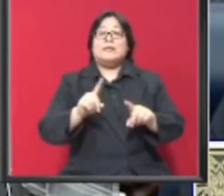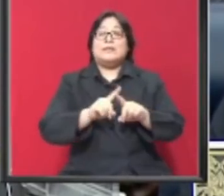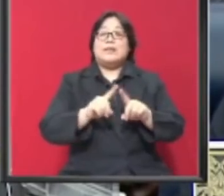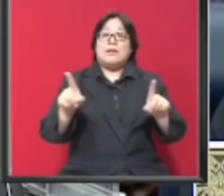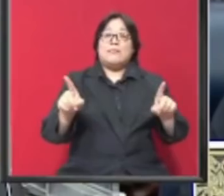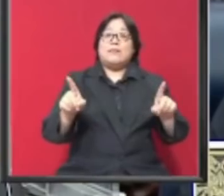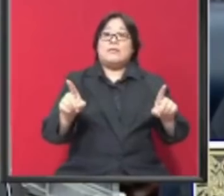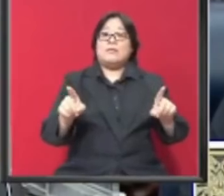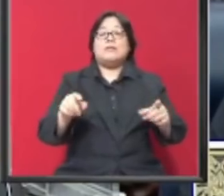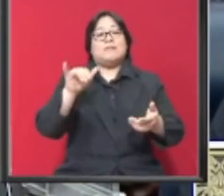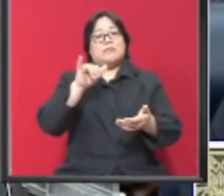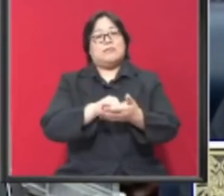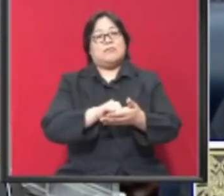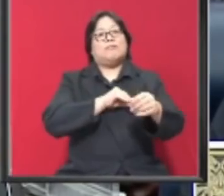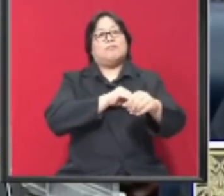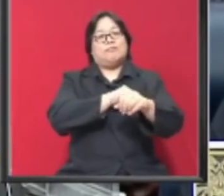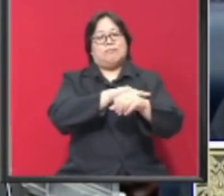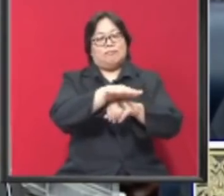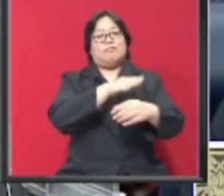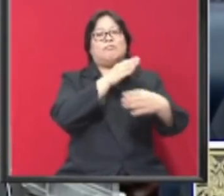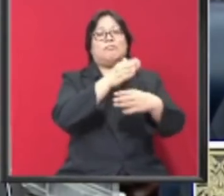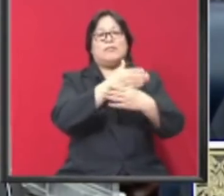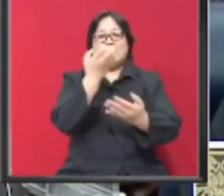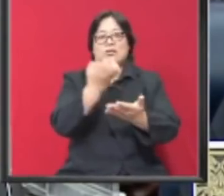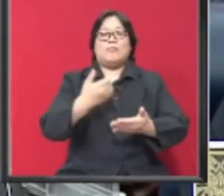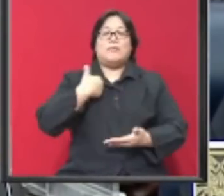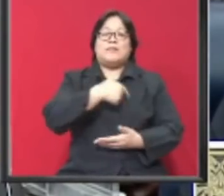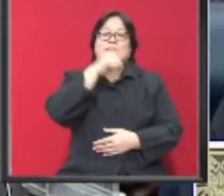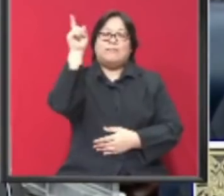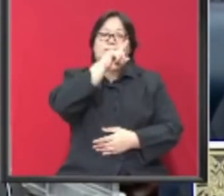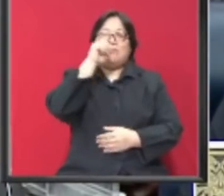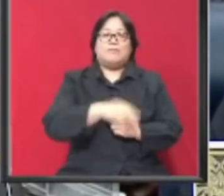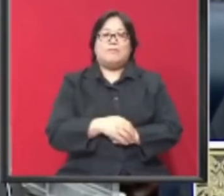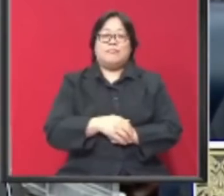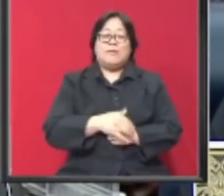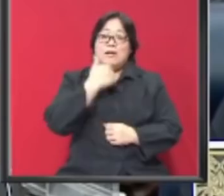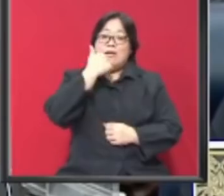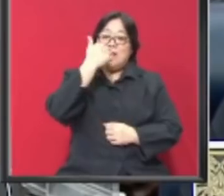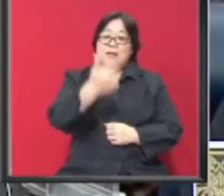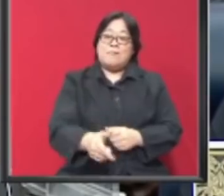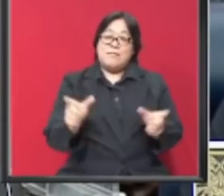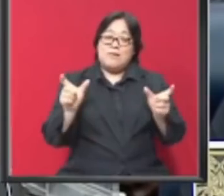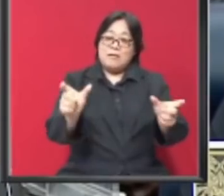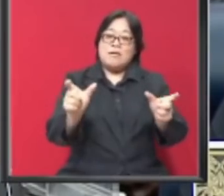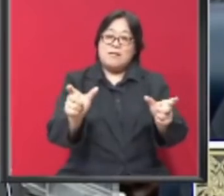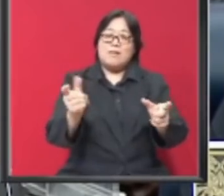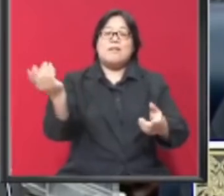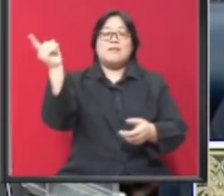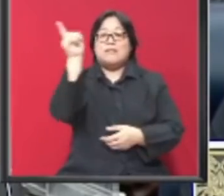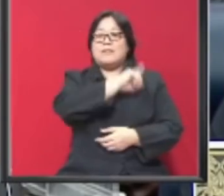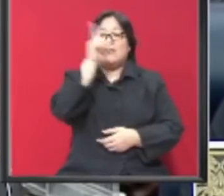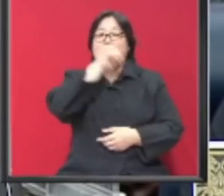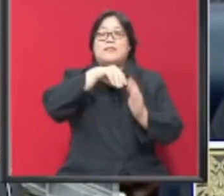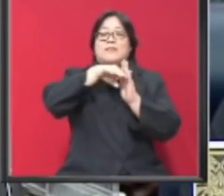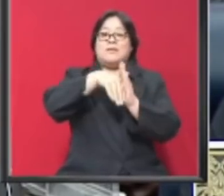tetapi ini menjejak ekonomi kita dengan truk lebih lama lock daun lebih truk lagi